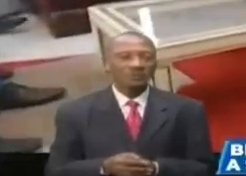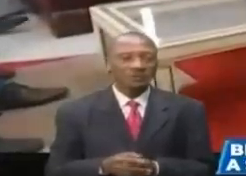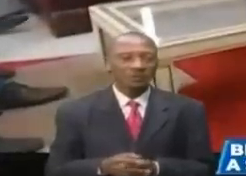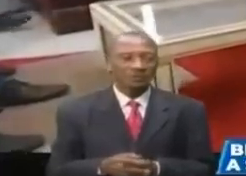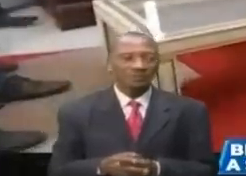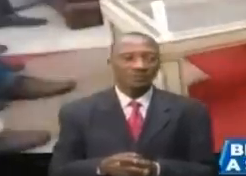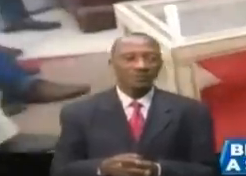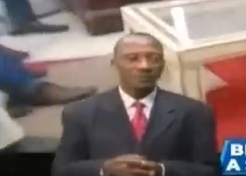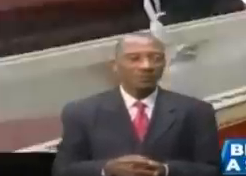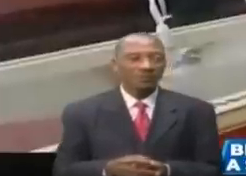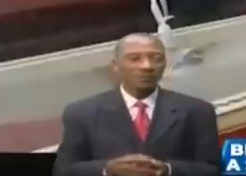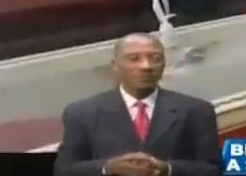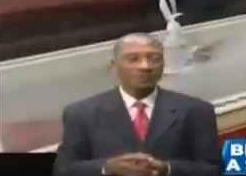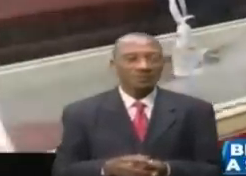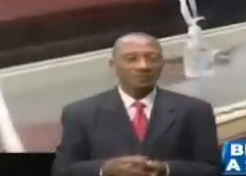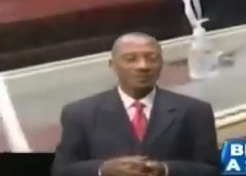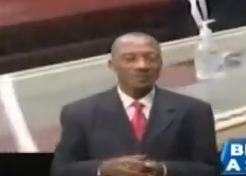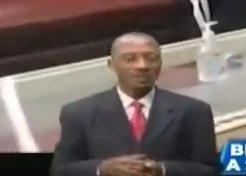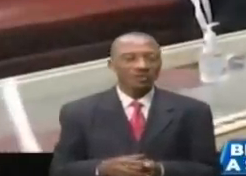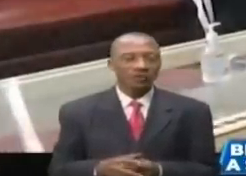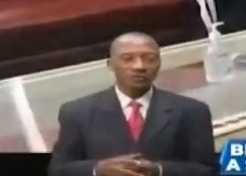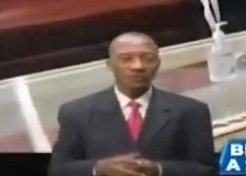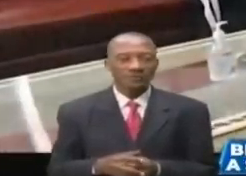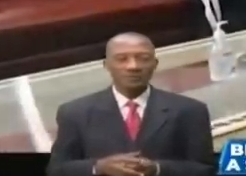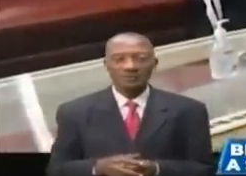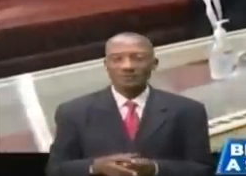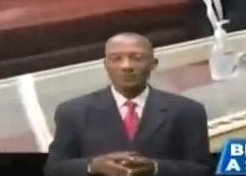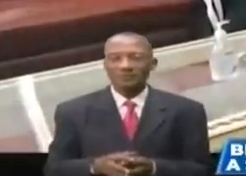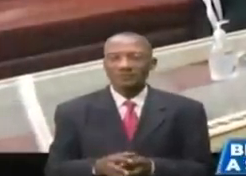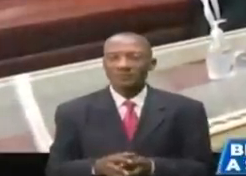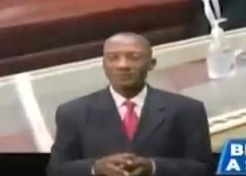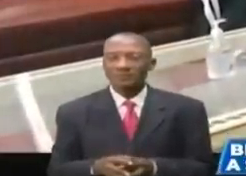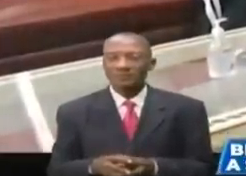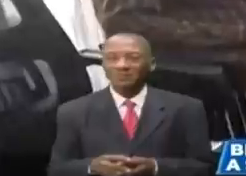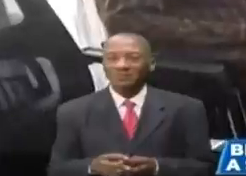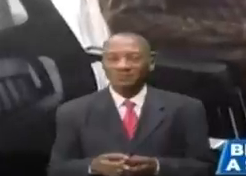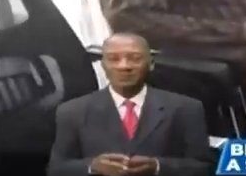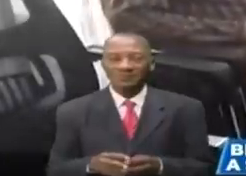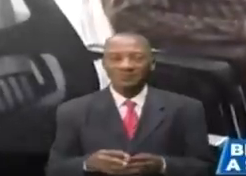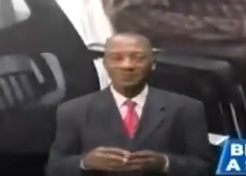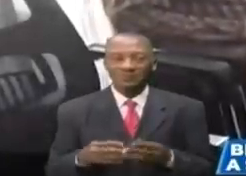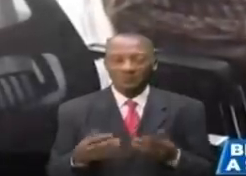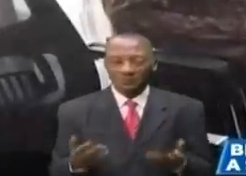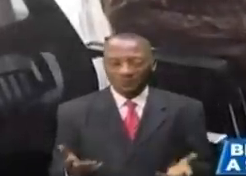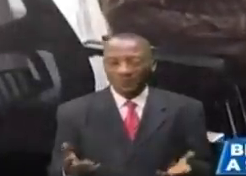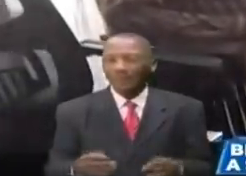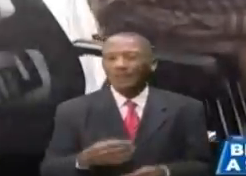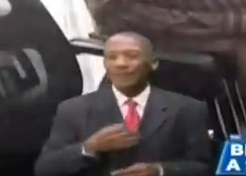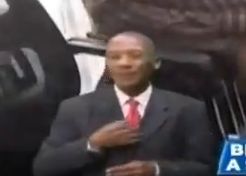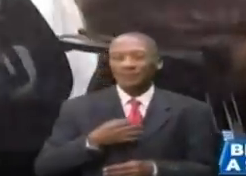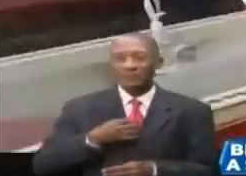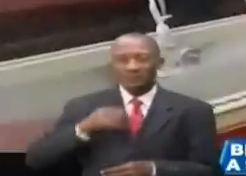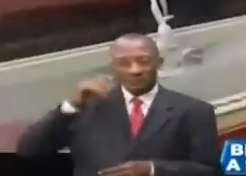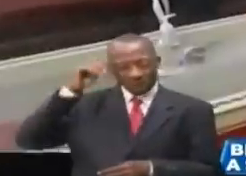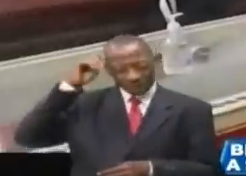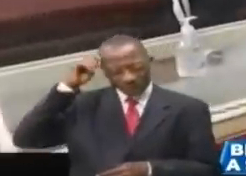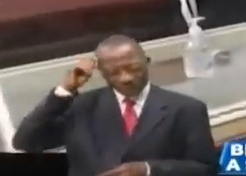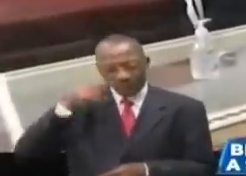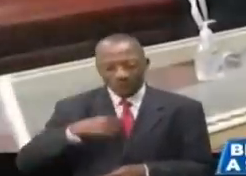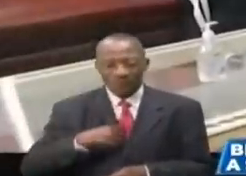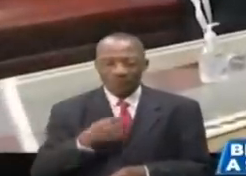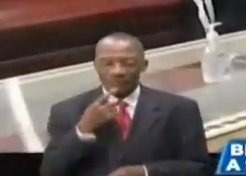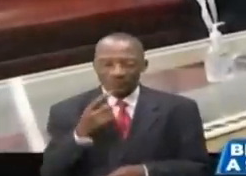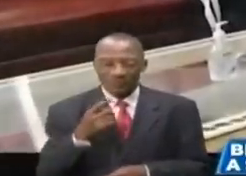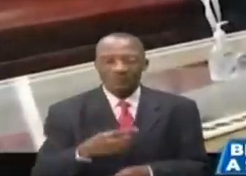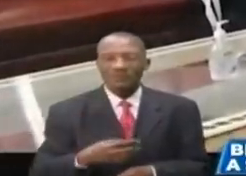échangé avec le gouverneur militaire du Nord Kivu, le général Constant Ndima, autour des décisions salvatrices